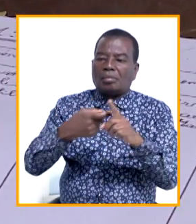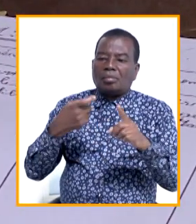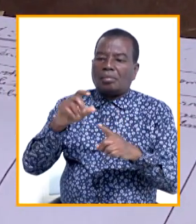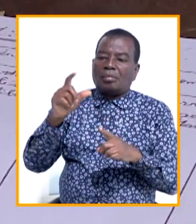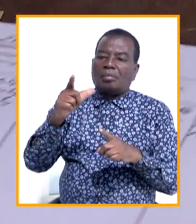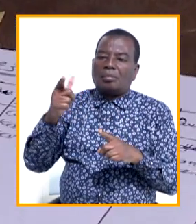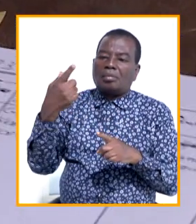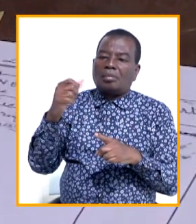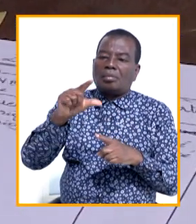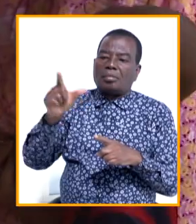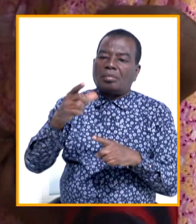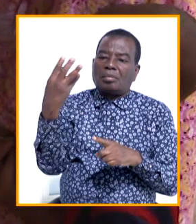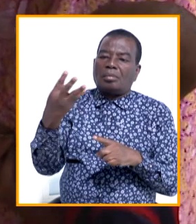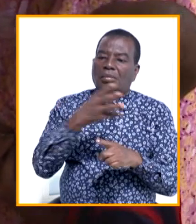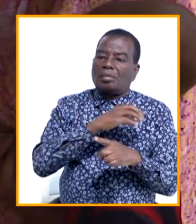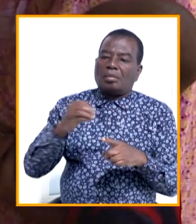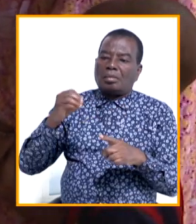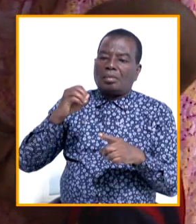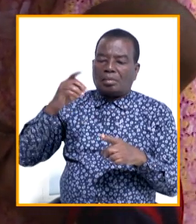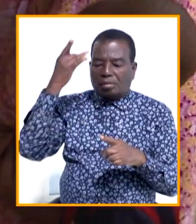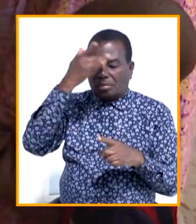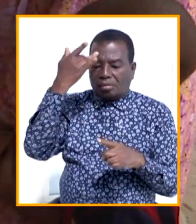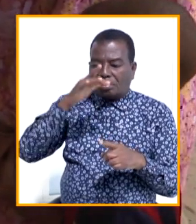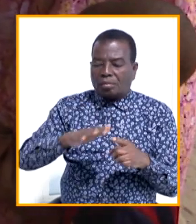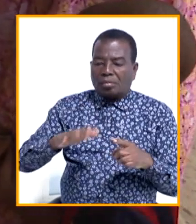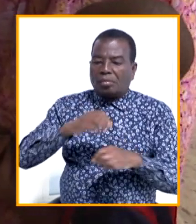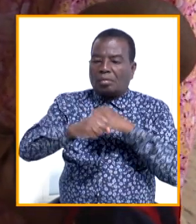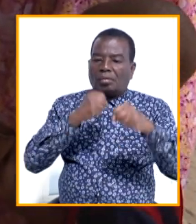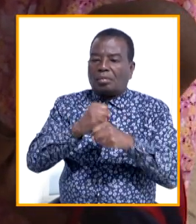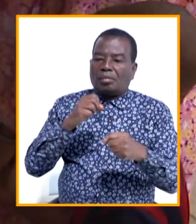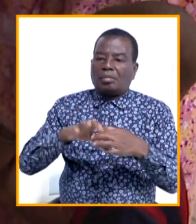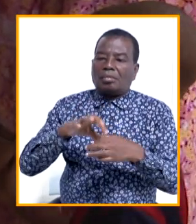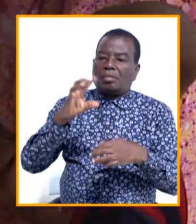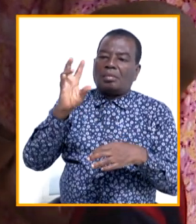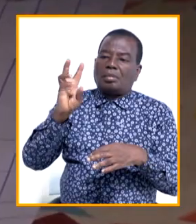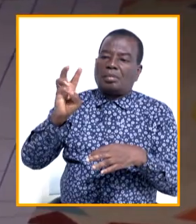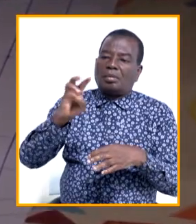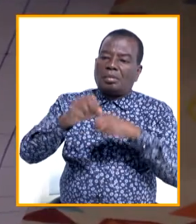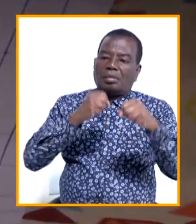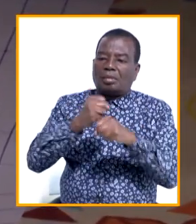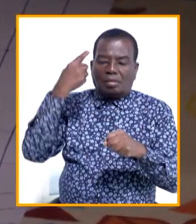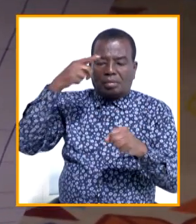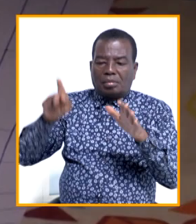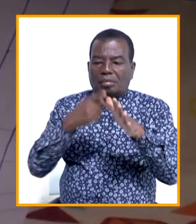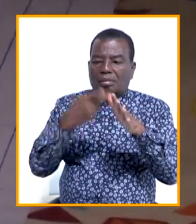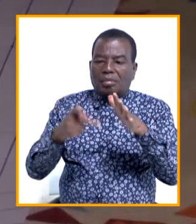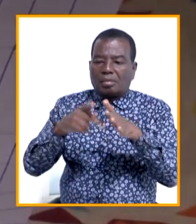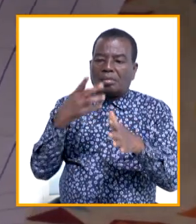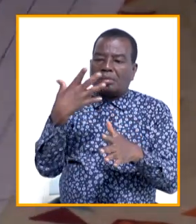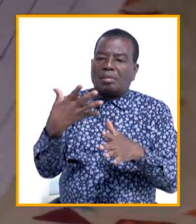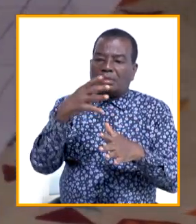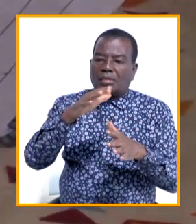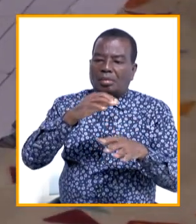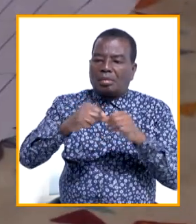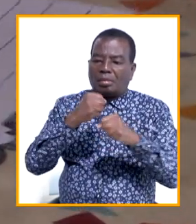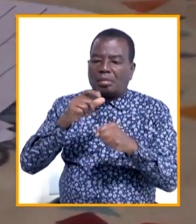septembre 2023 elle concerne les enfants âgés de 6 à 9 ans pour le primaire et 5 ans